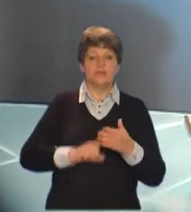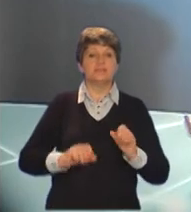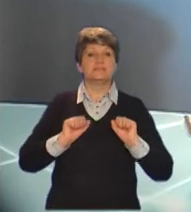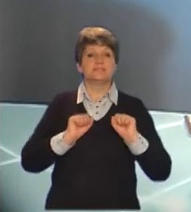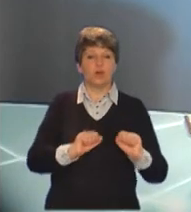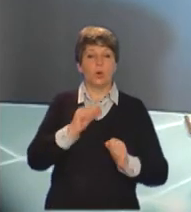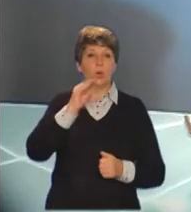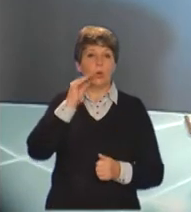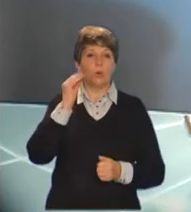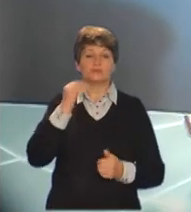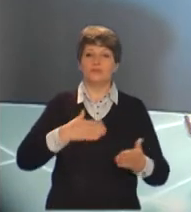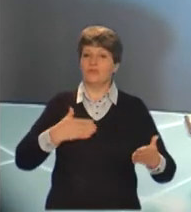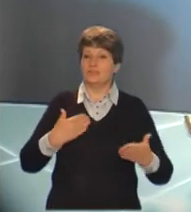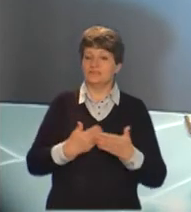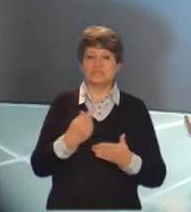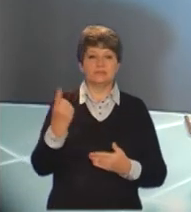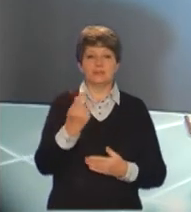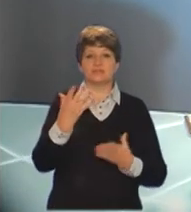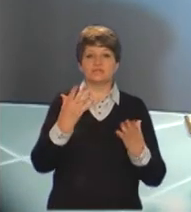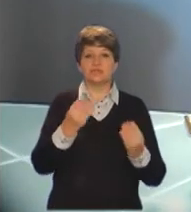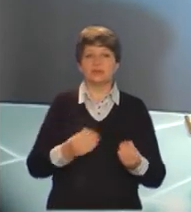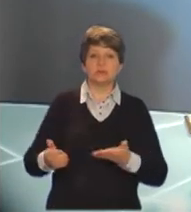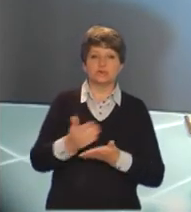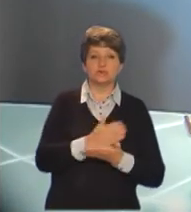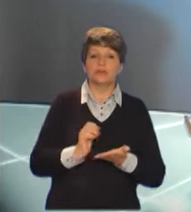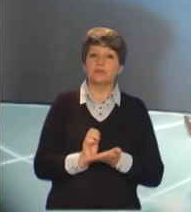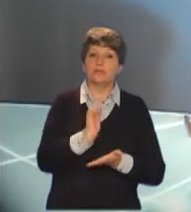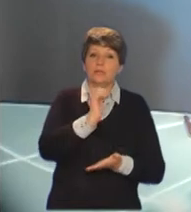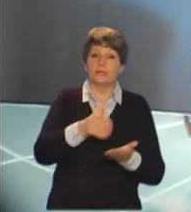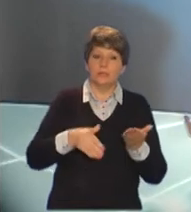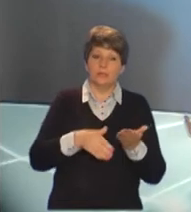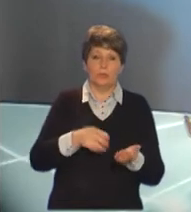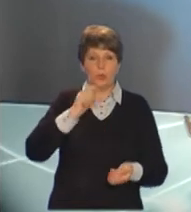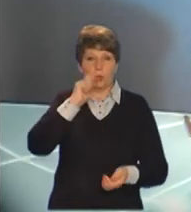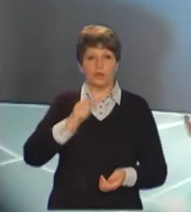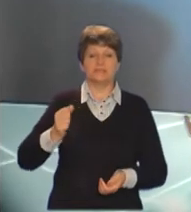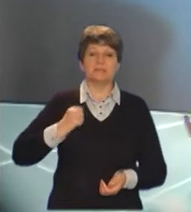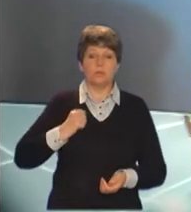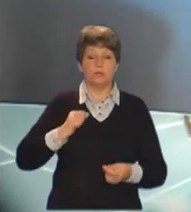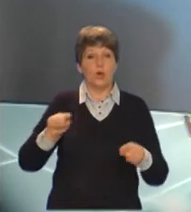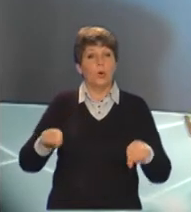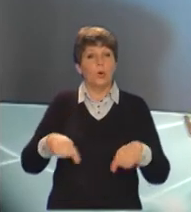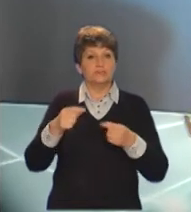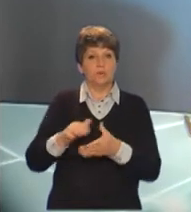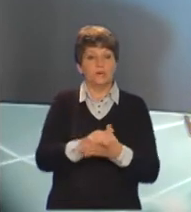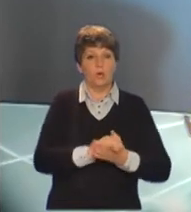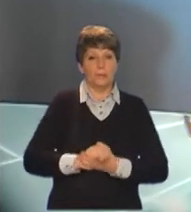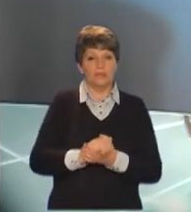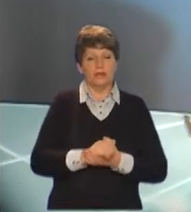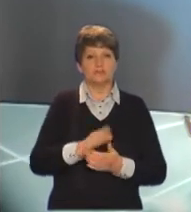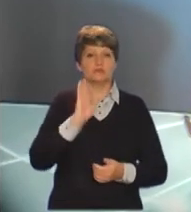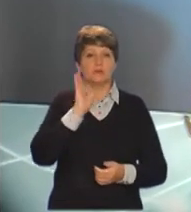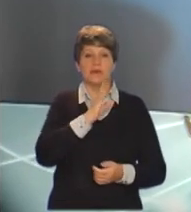Надійний тил. Корсунські волонтерки з перших днів війни збирають та відправляють допомогу українським бійцям. Вони заснували громадське